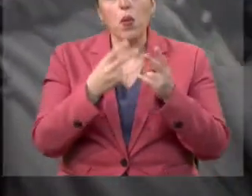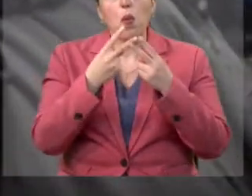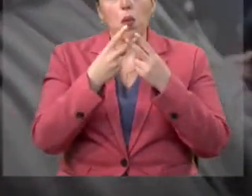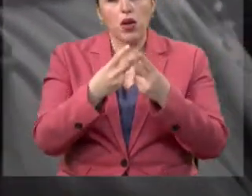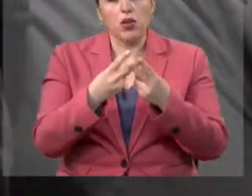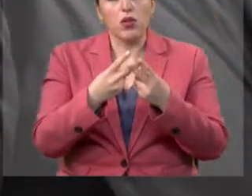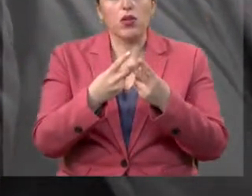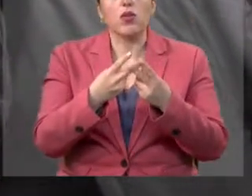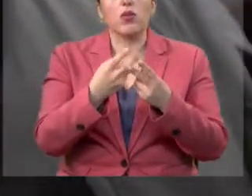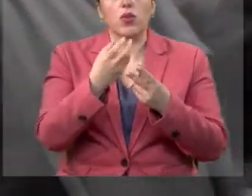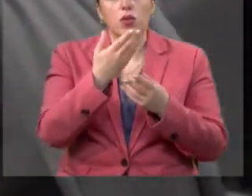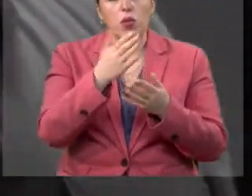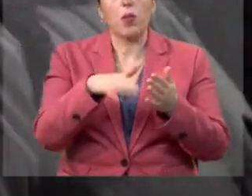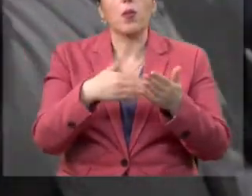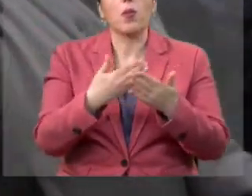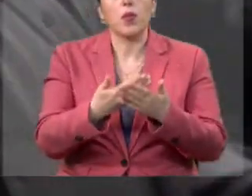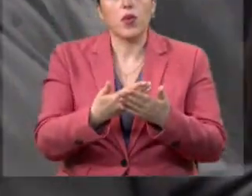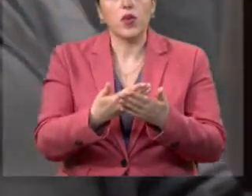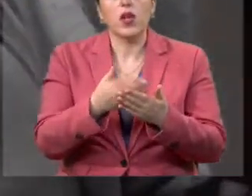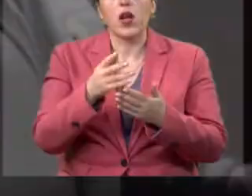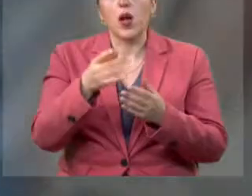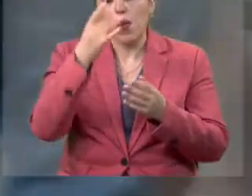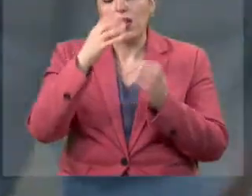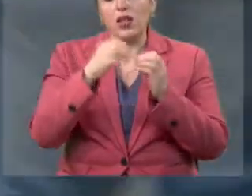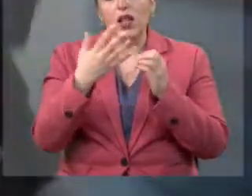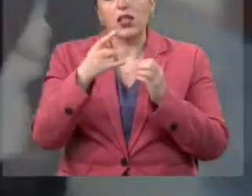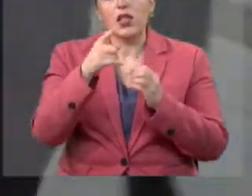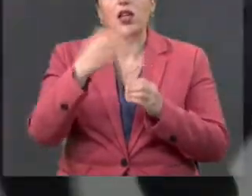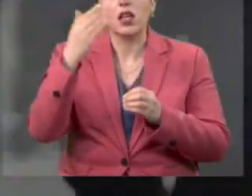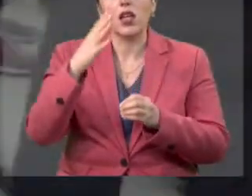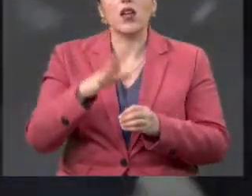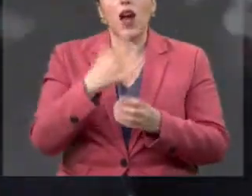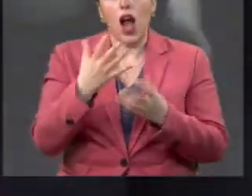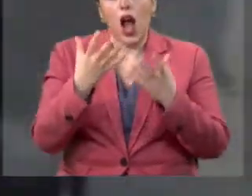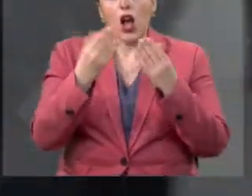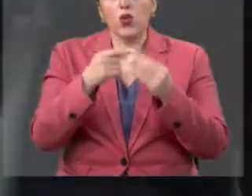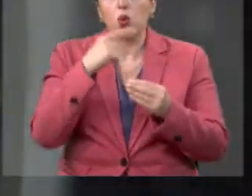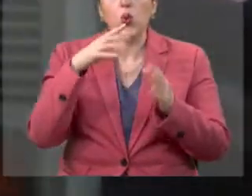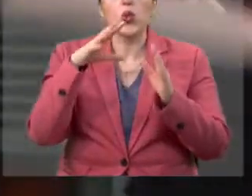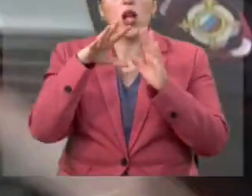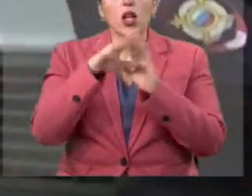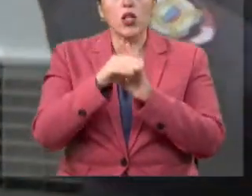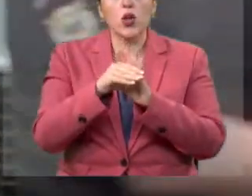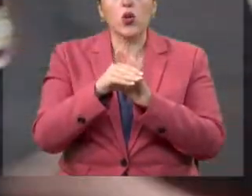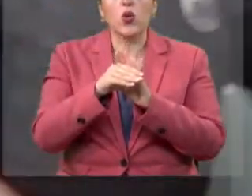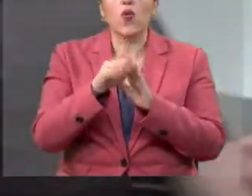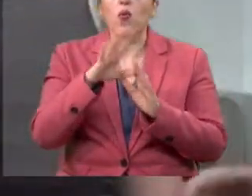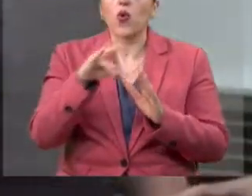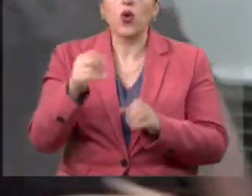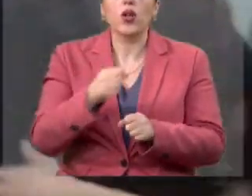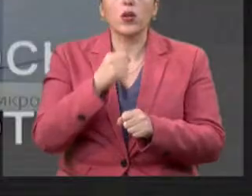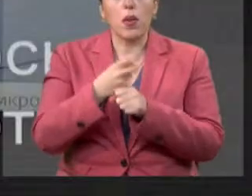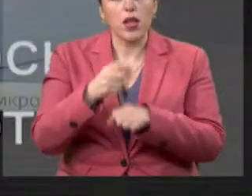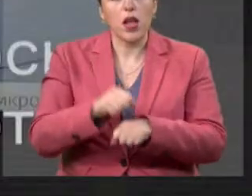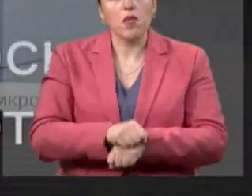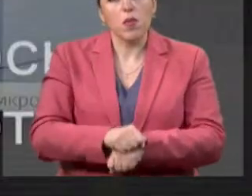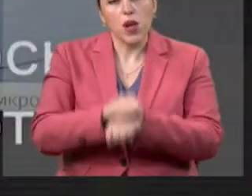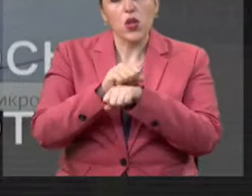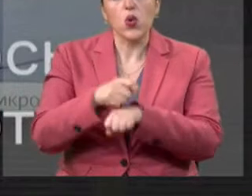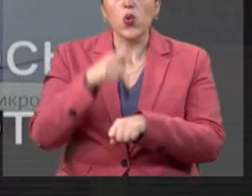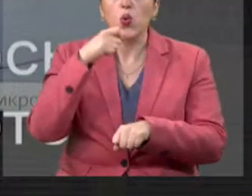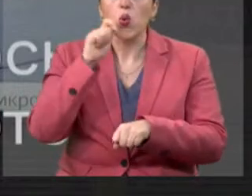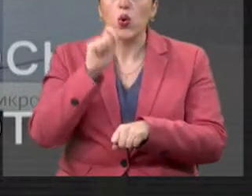պատիժը։ Իր վերջին խոսքում մարտի 15-ին Նավալնին ասել է, որ այսօր Ռուսաստանում բոլորի պարտ կպետք է լինի պայքարը